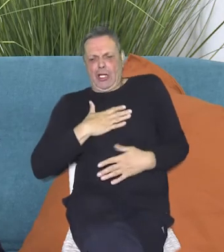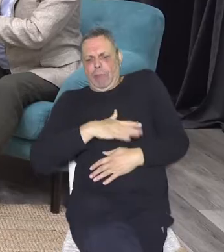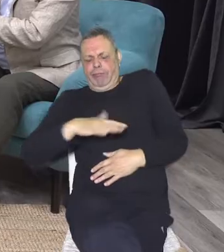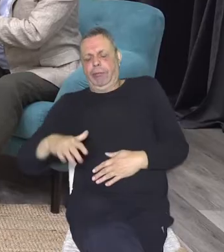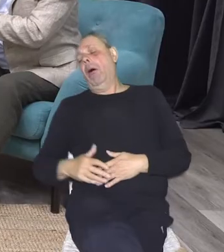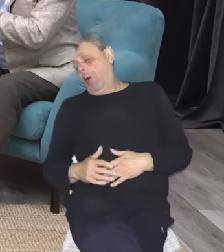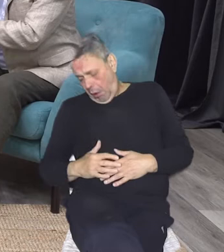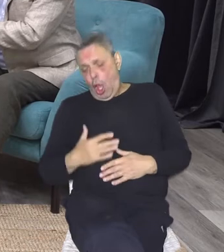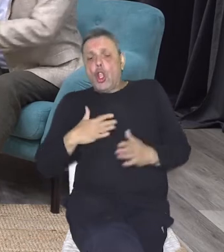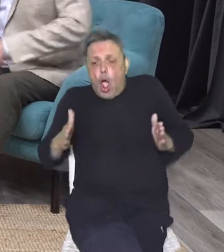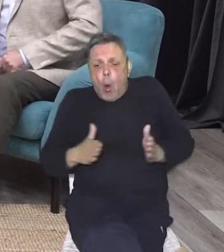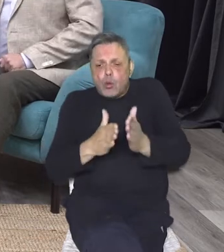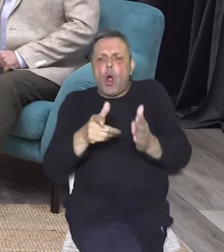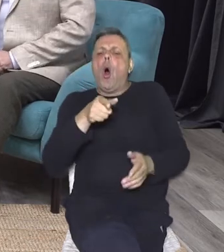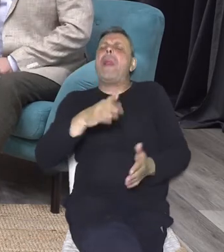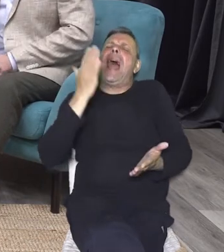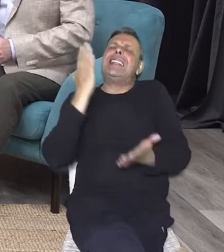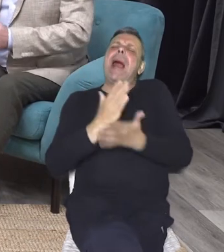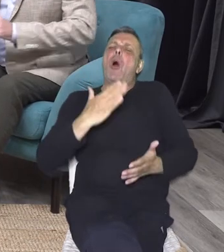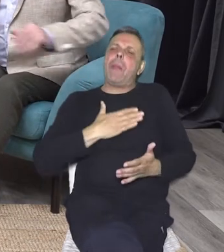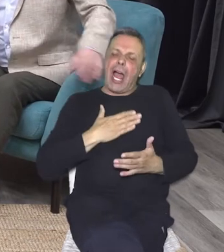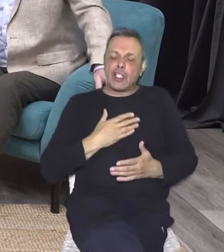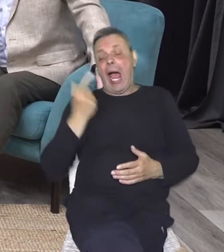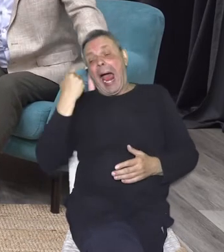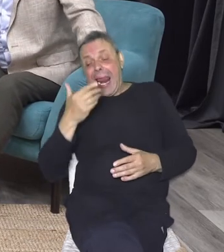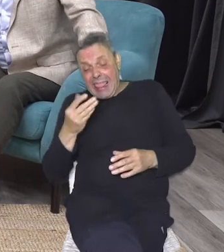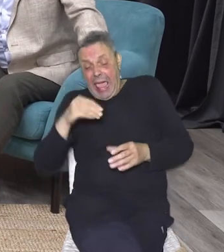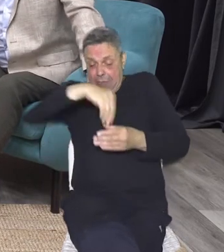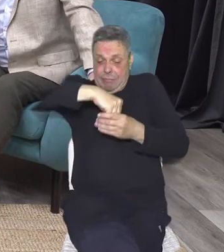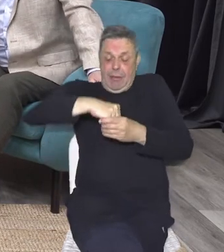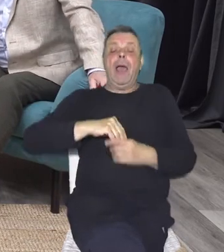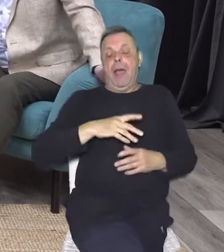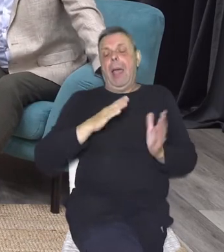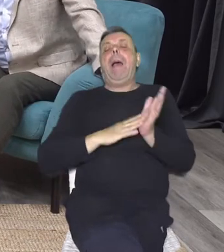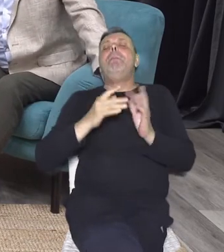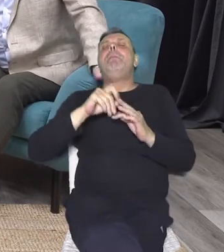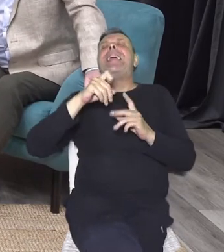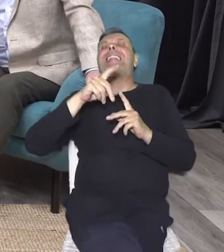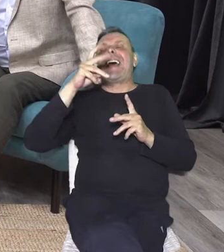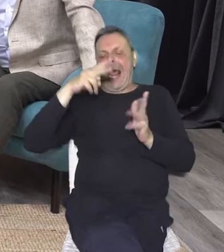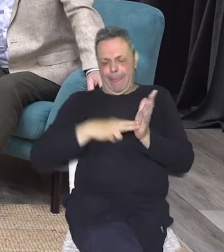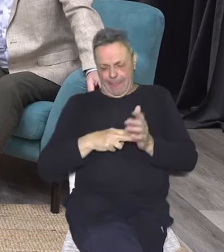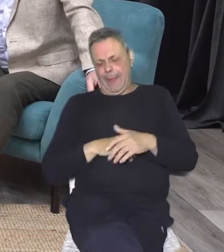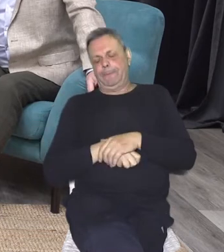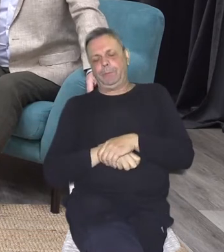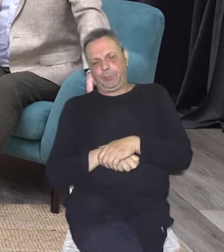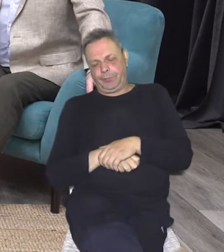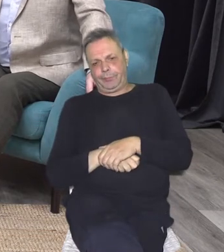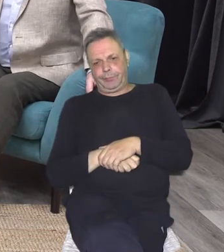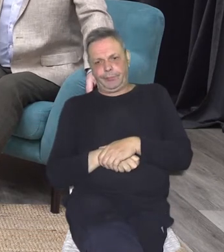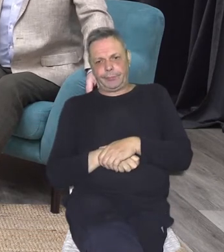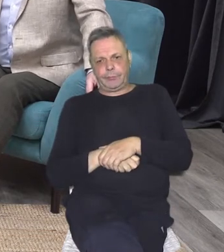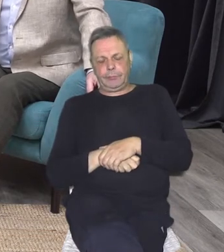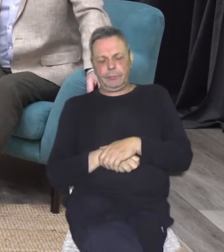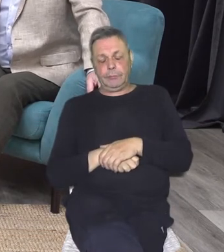uži pojam. Jadranska je samo naša. A pripadamo Mediteranu jer Jadransko more je dio Mediterana. Točno,